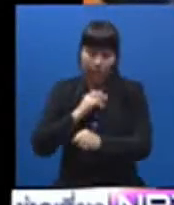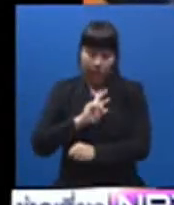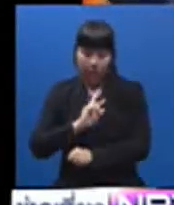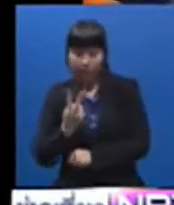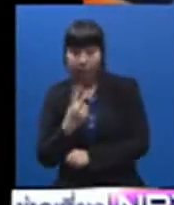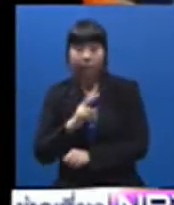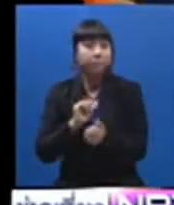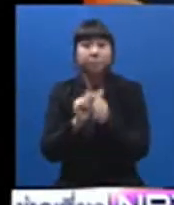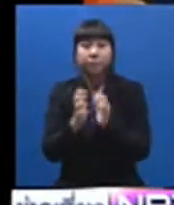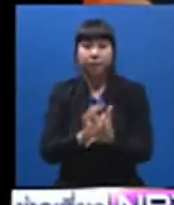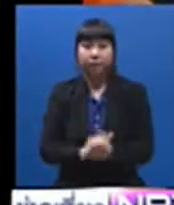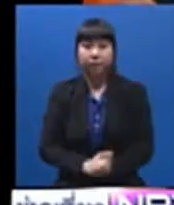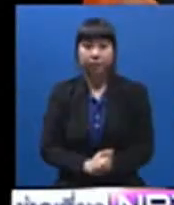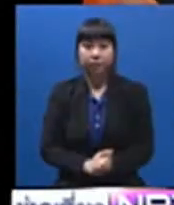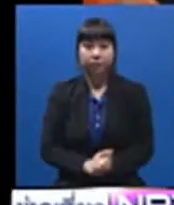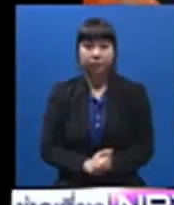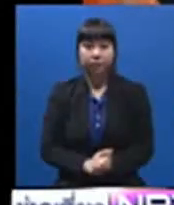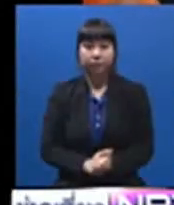ตัไม่ทัน